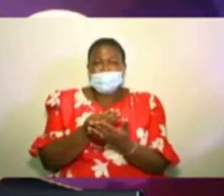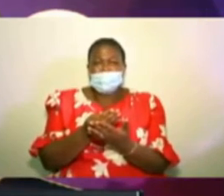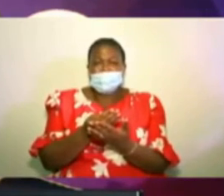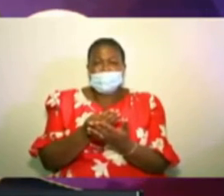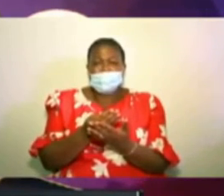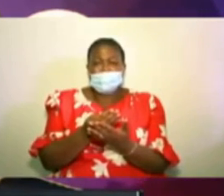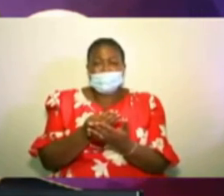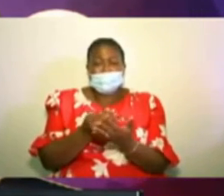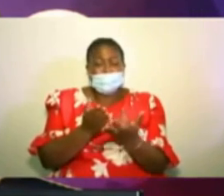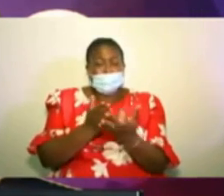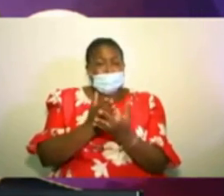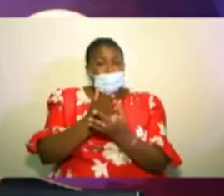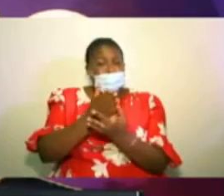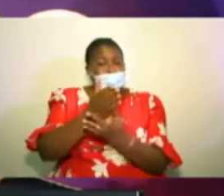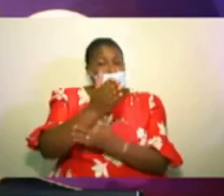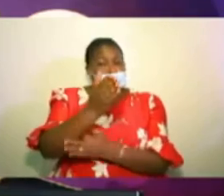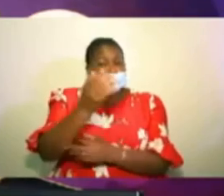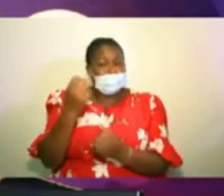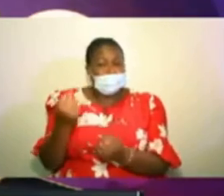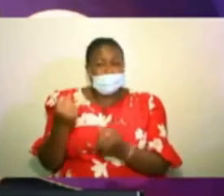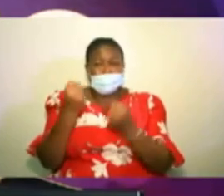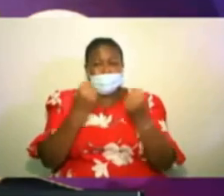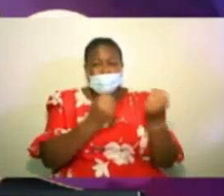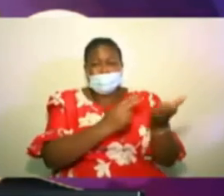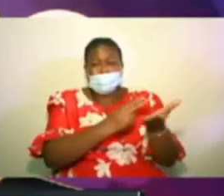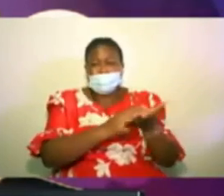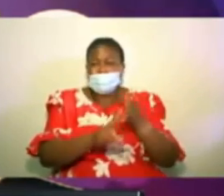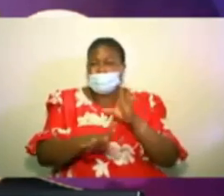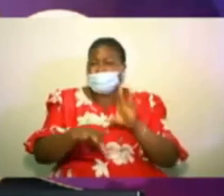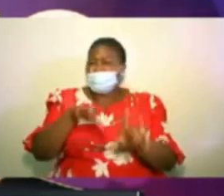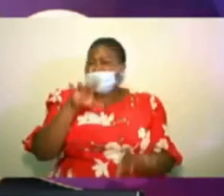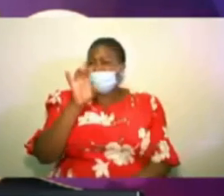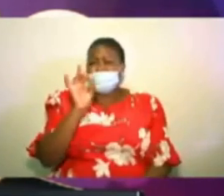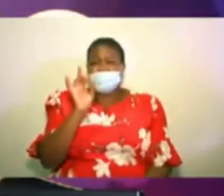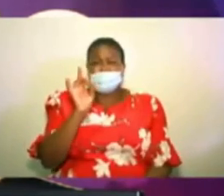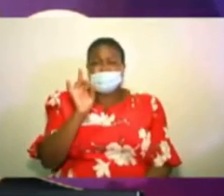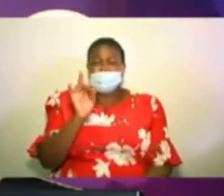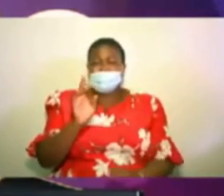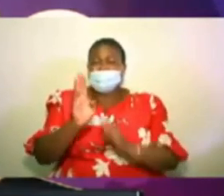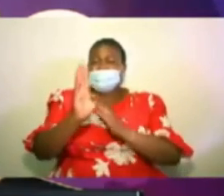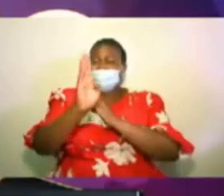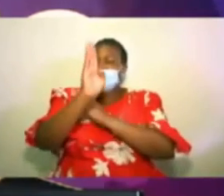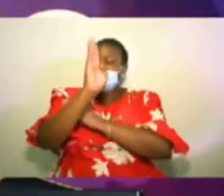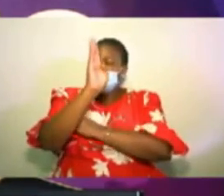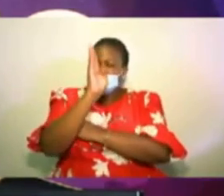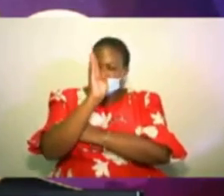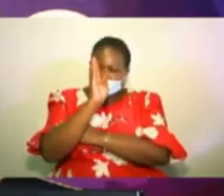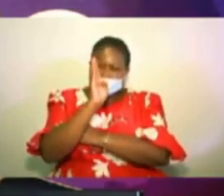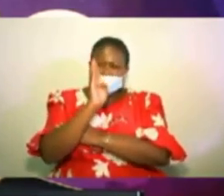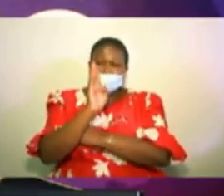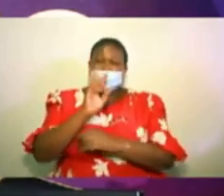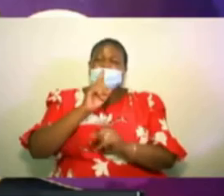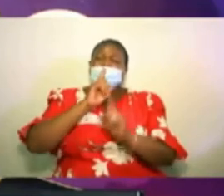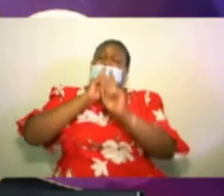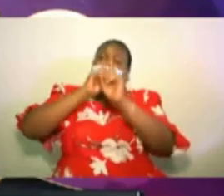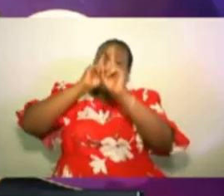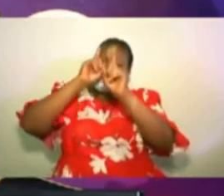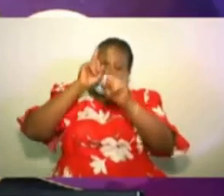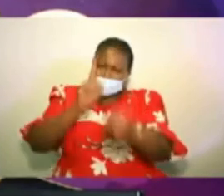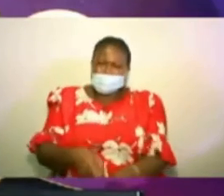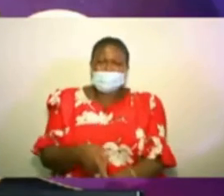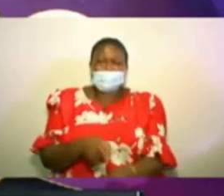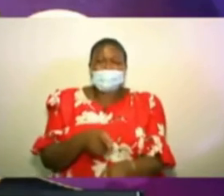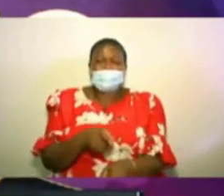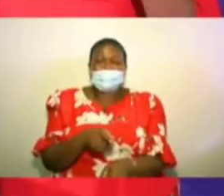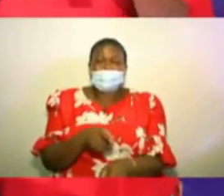through the power of the Holy Spirit, et à travers la puissance du Saint-Esprit, the Lord surely did turn things around. Le Seigneur a